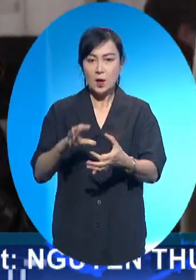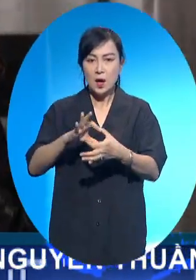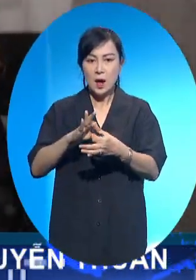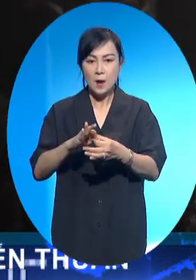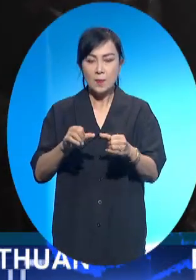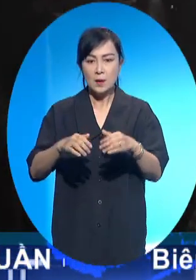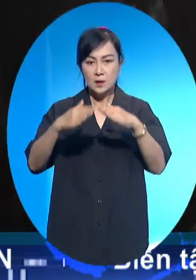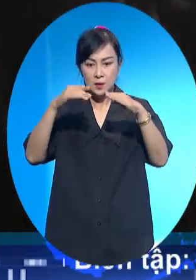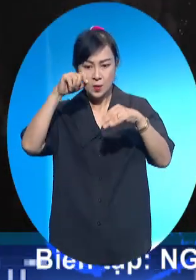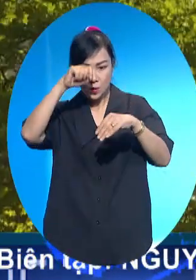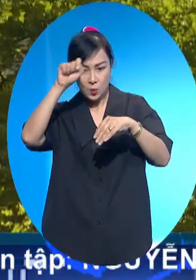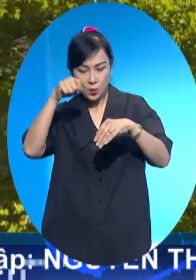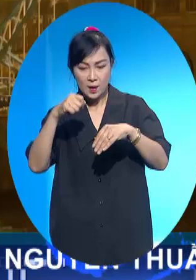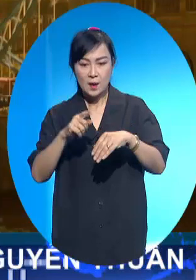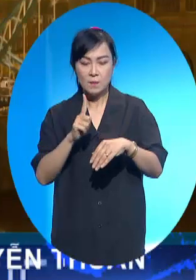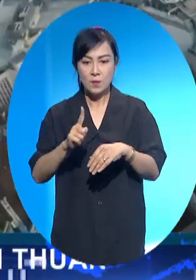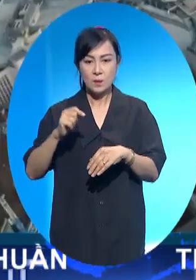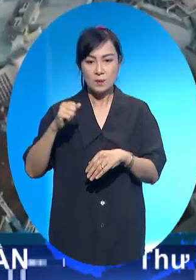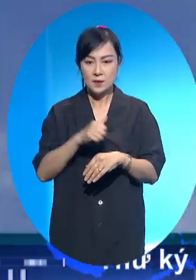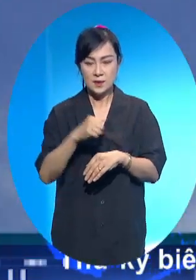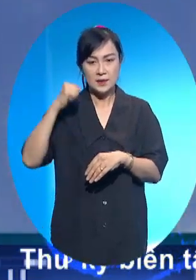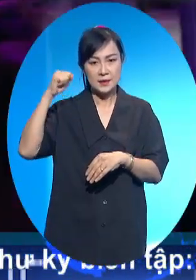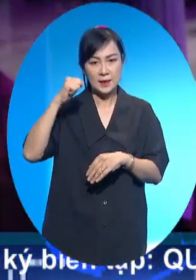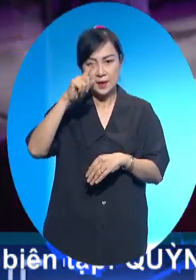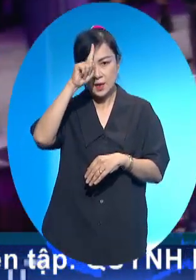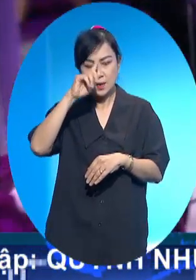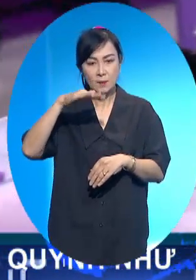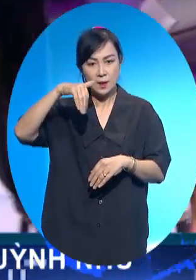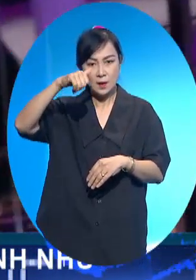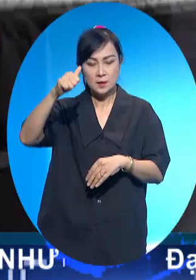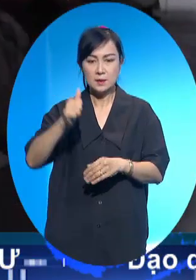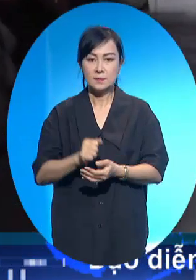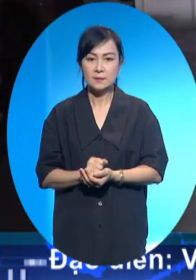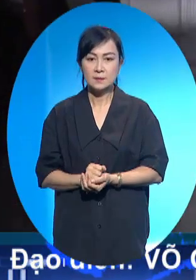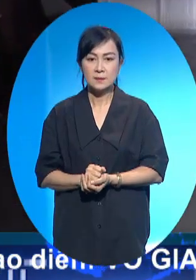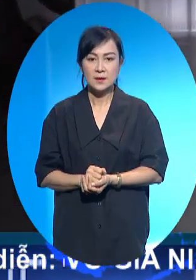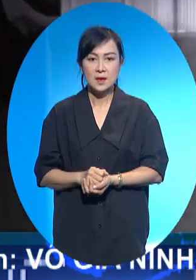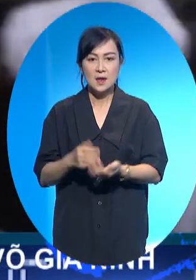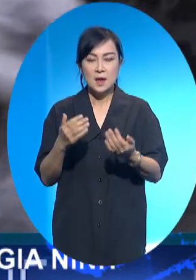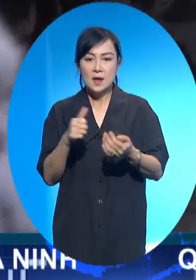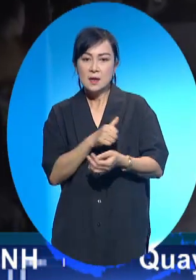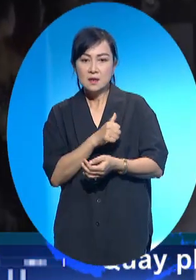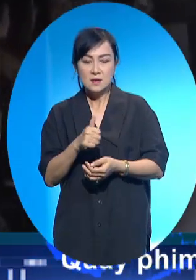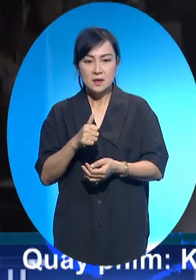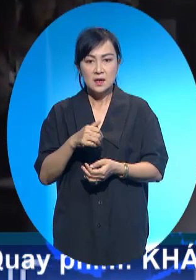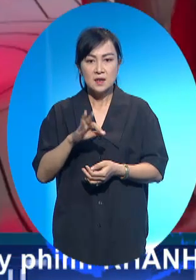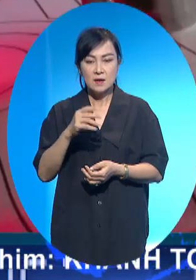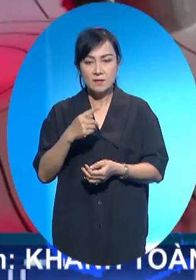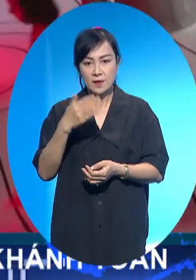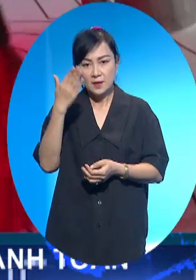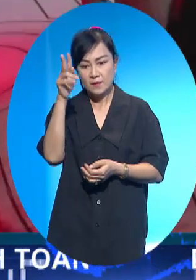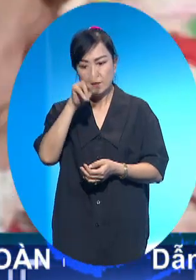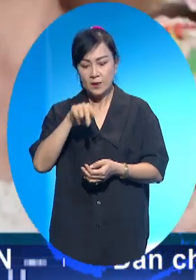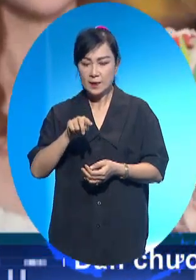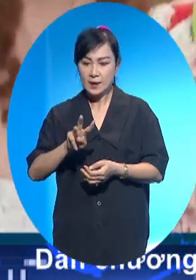ngay tại trường quay với một thí sinh giành chiến thắng hoặc có số điểm cao nhất mỗi tập. Người trở thành quán quân The Face Việt Nam